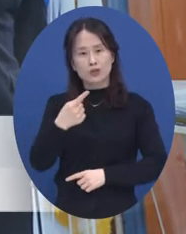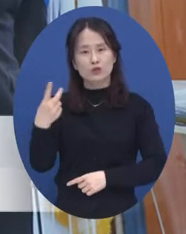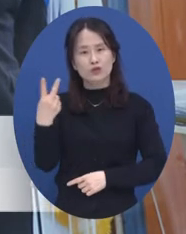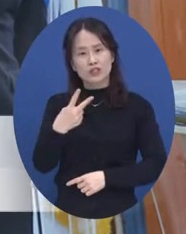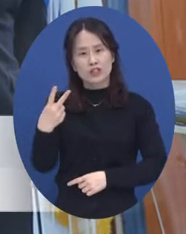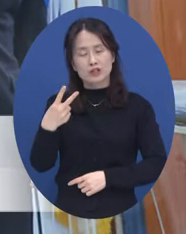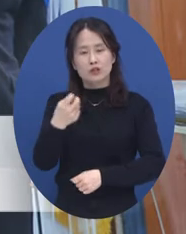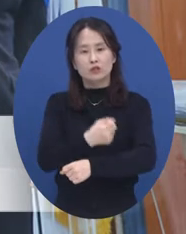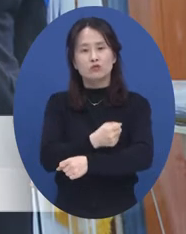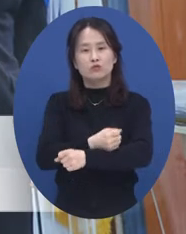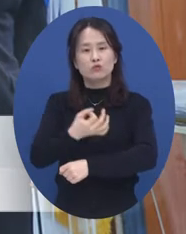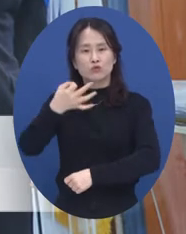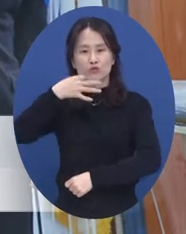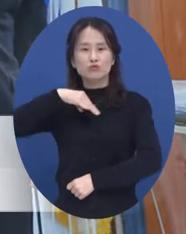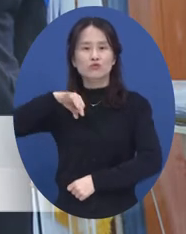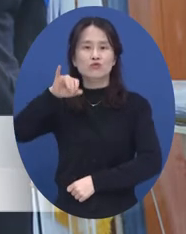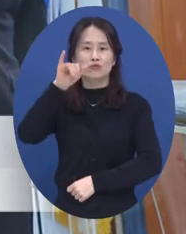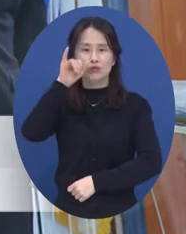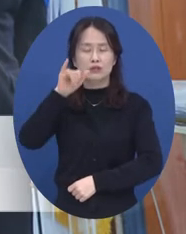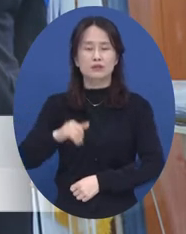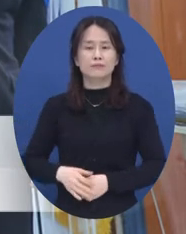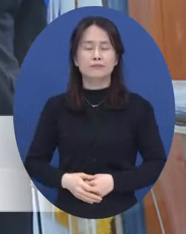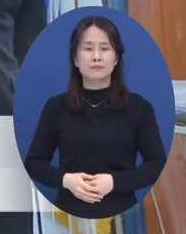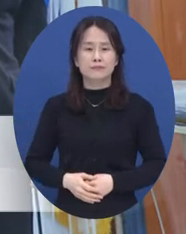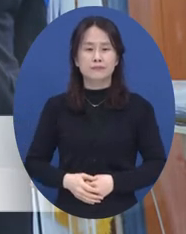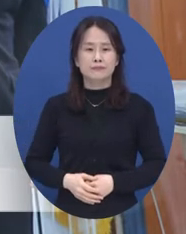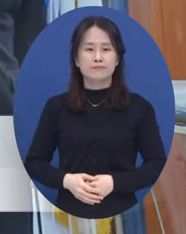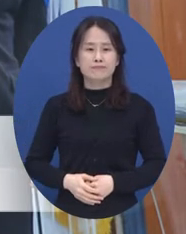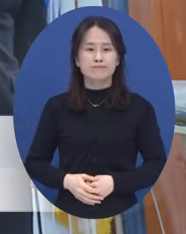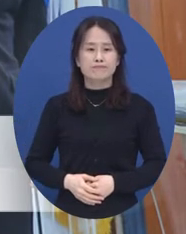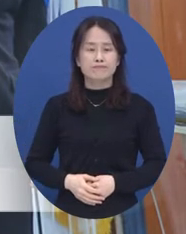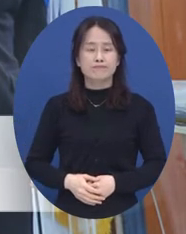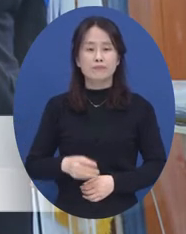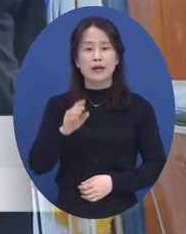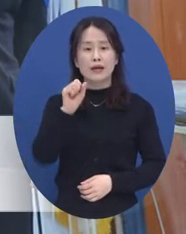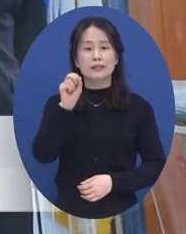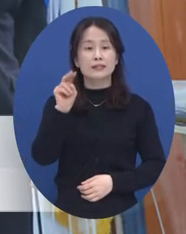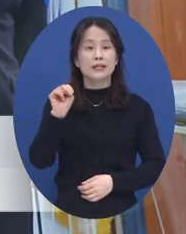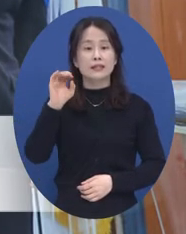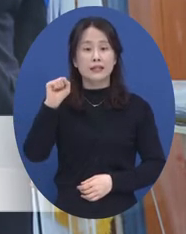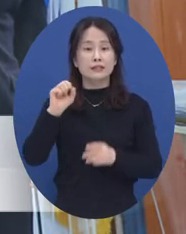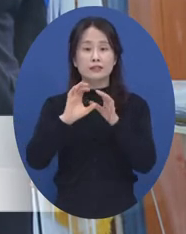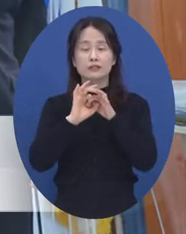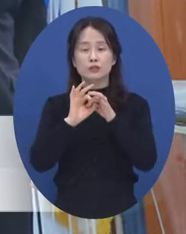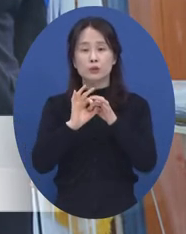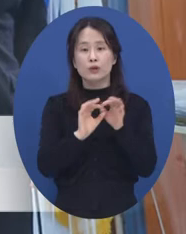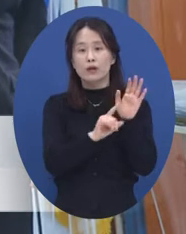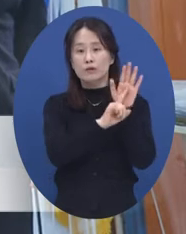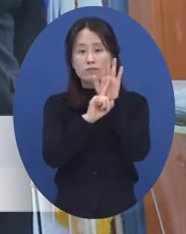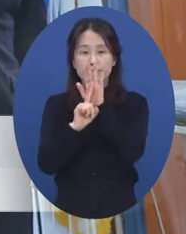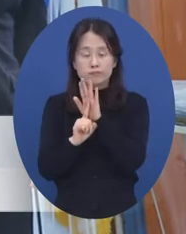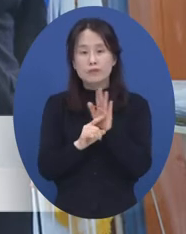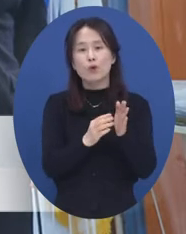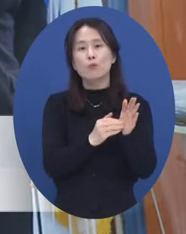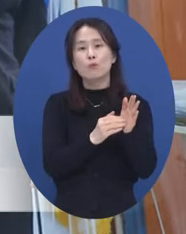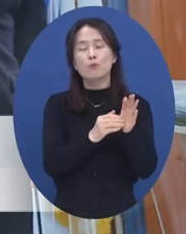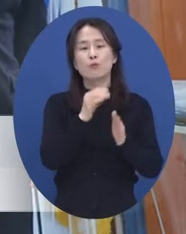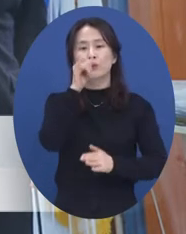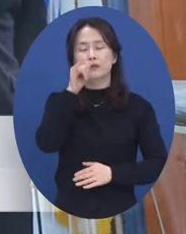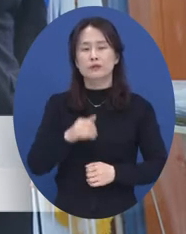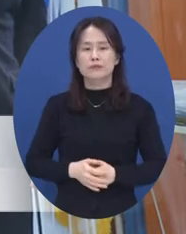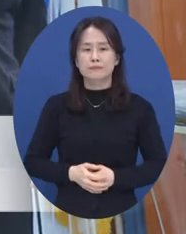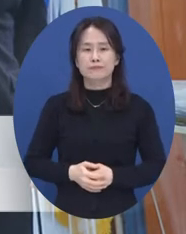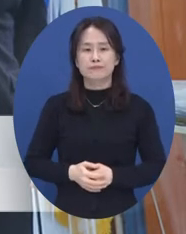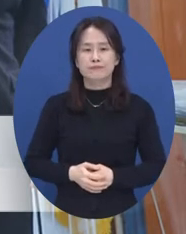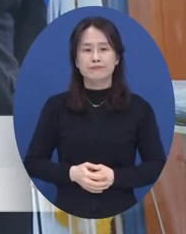보통 1,000원에서 2,000원. 이들이 수수료 명목으로 받은 돈입니다. 트위터 등 SNS를 통해 대리구매가 은밀히